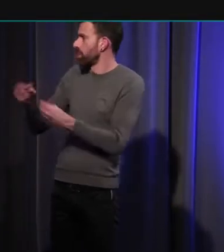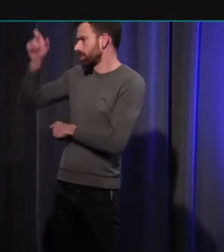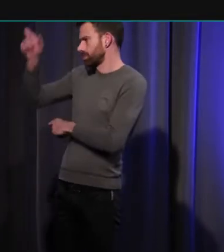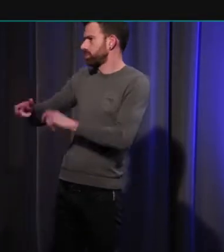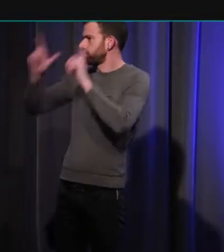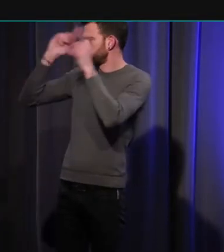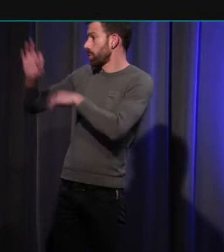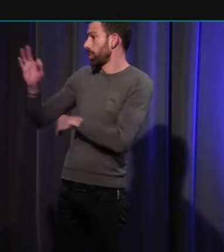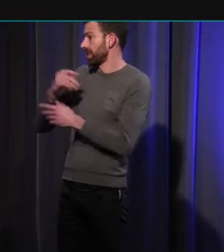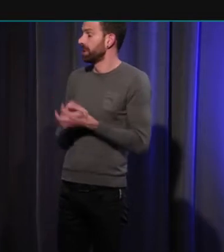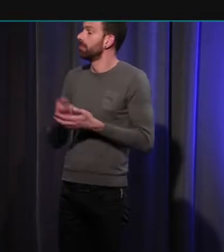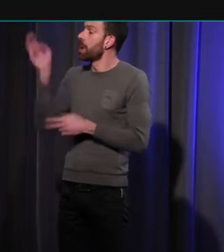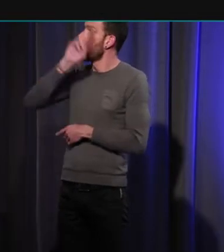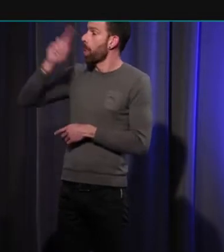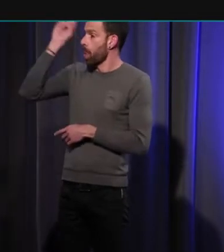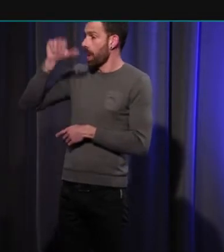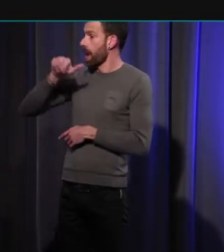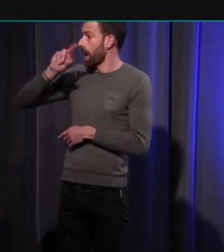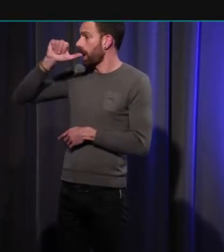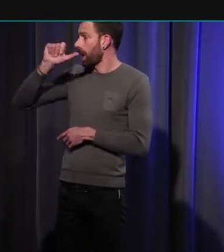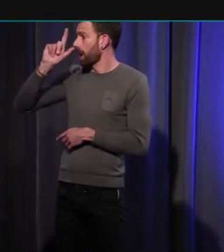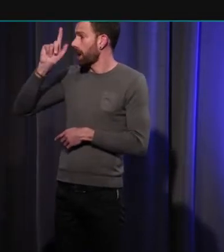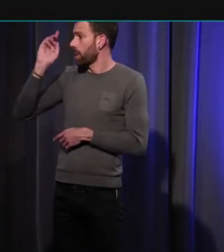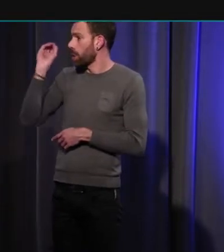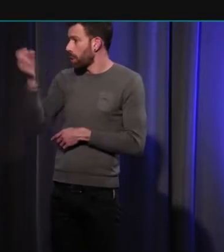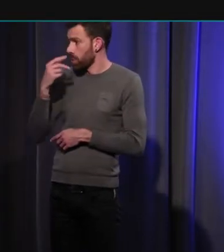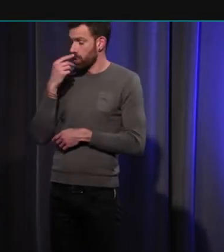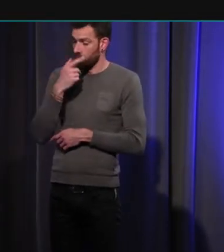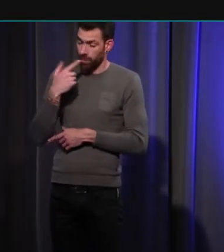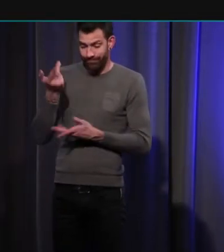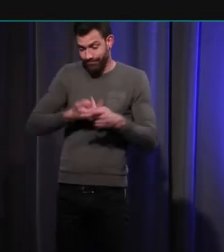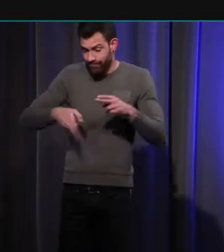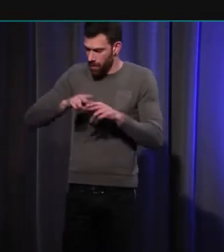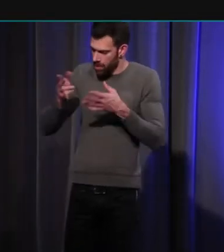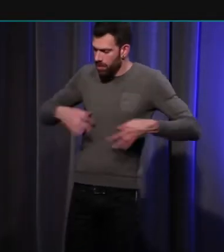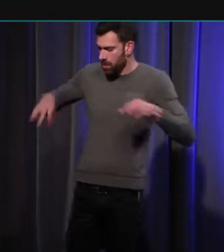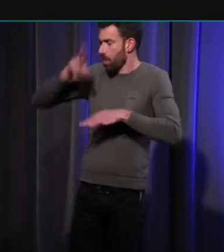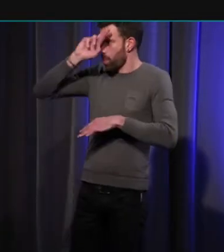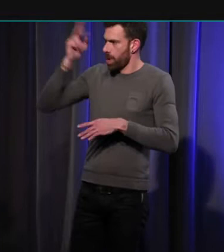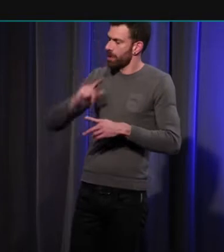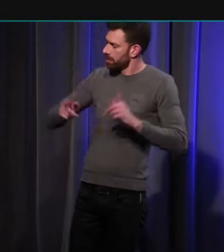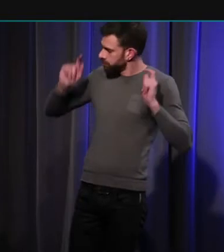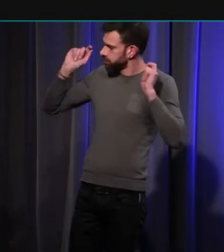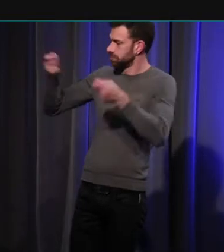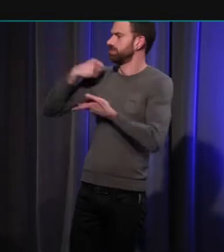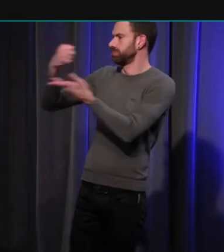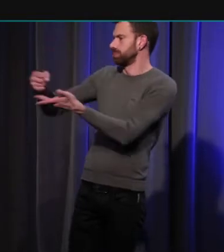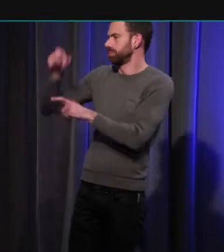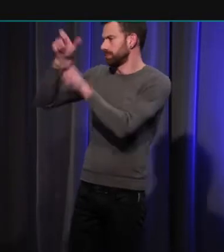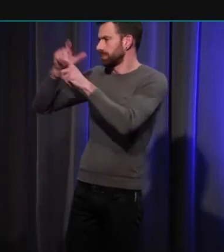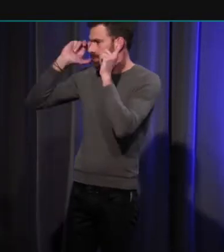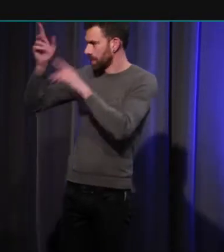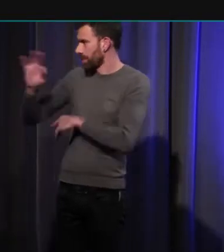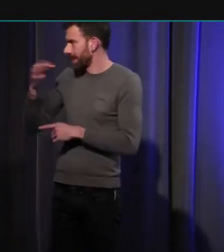qui a décidé que son royaume deviendrait la propriété des templiers alors les nobles d'aragon sont allés chercher son